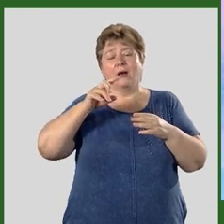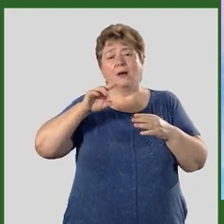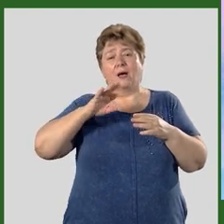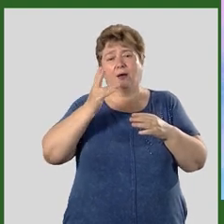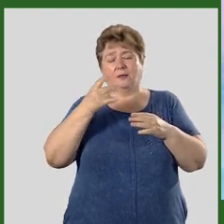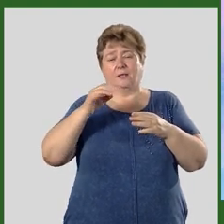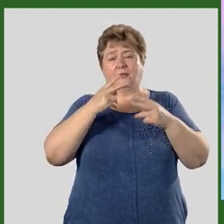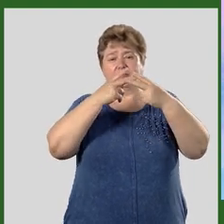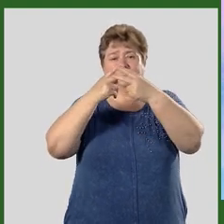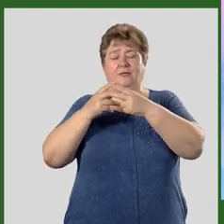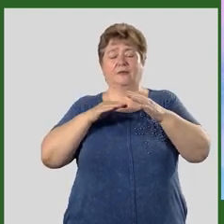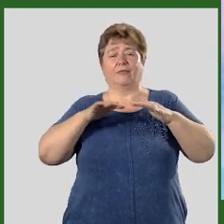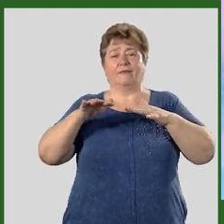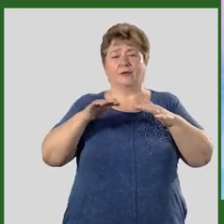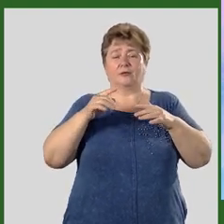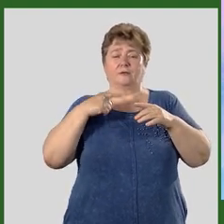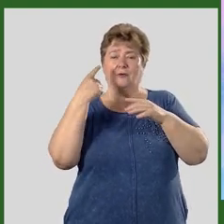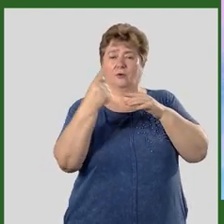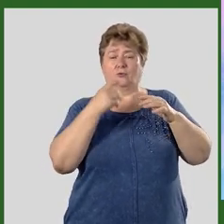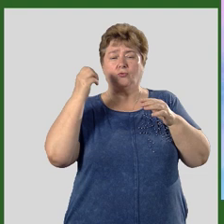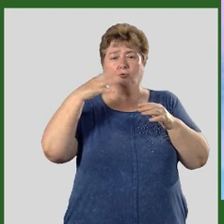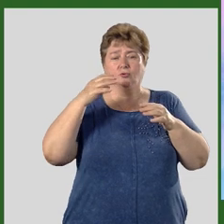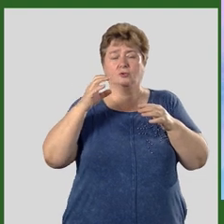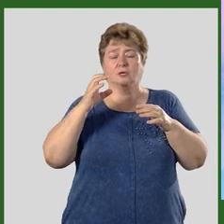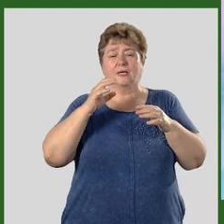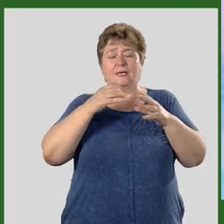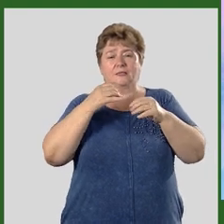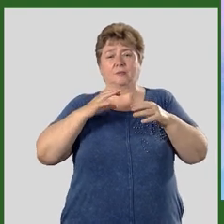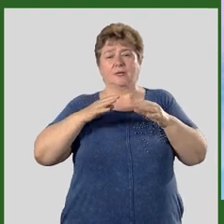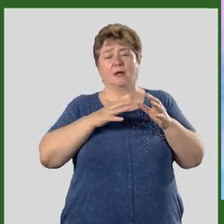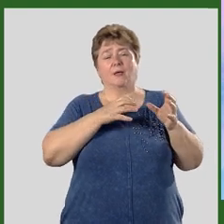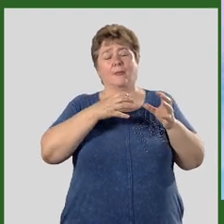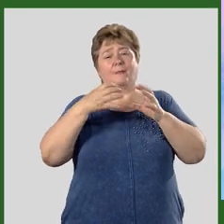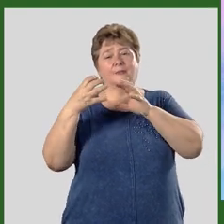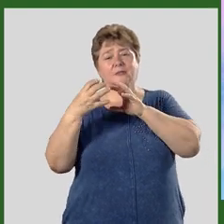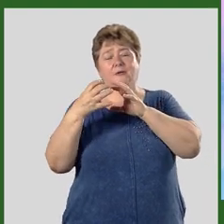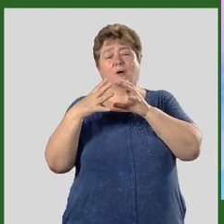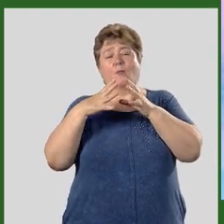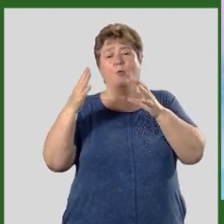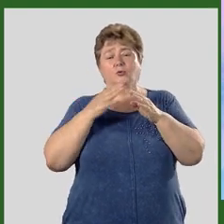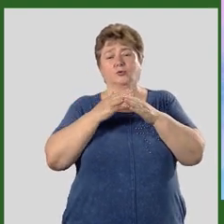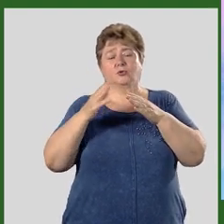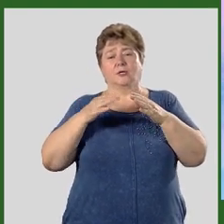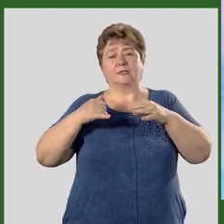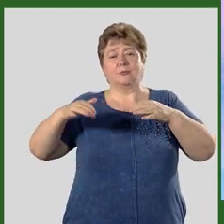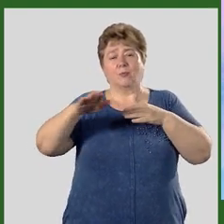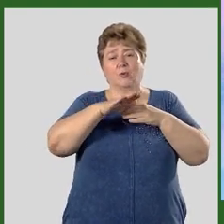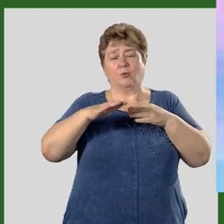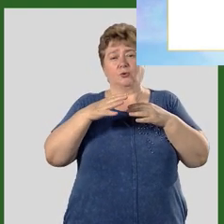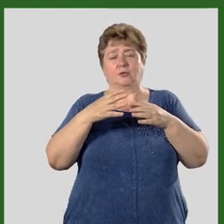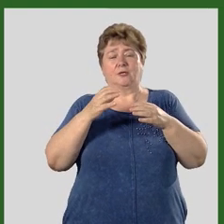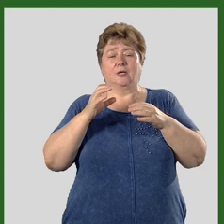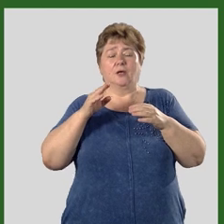вокруг Солнца, Земля подставляет солнечным лучам наибольшую часть площади